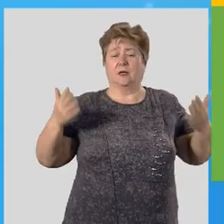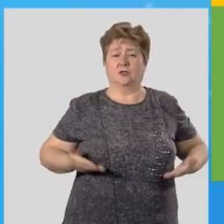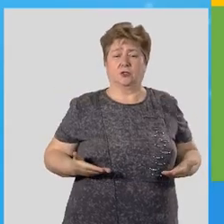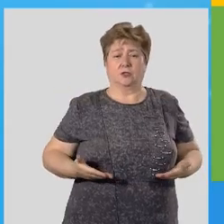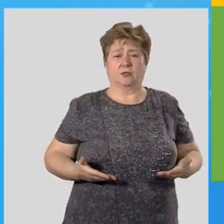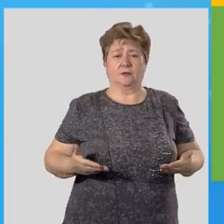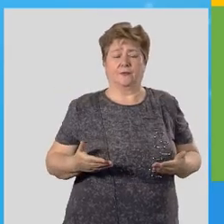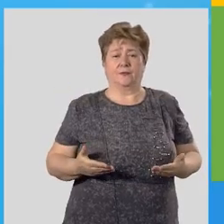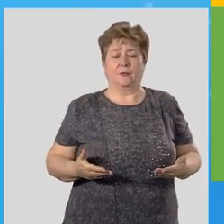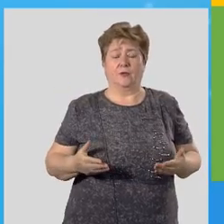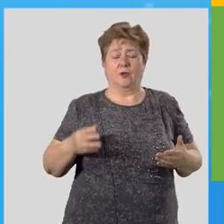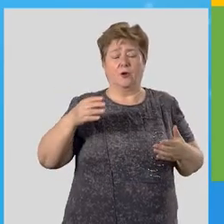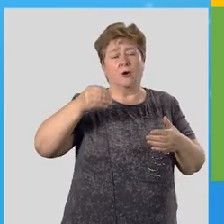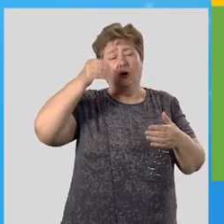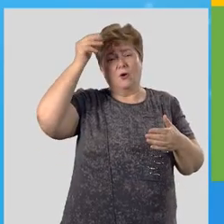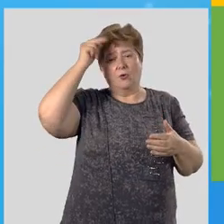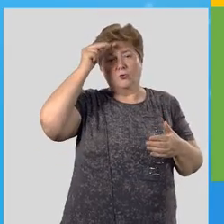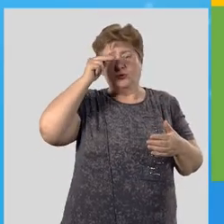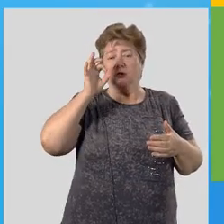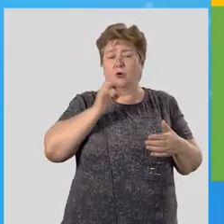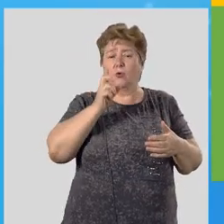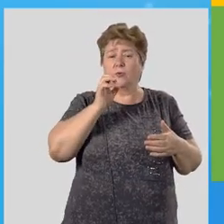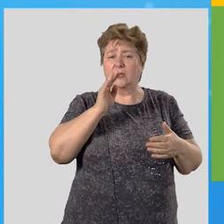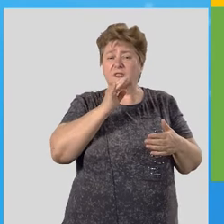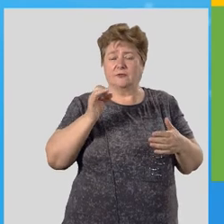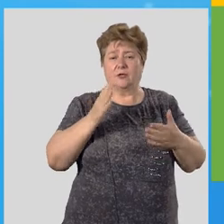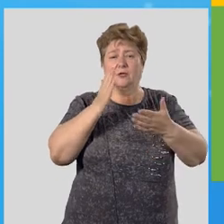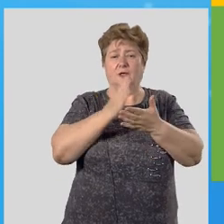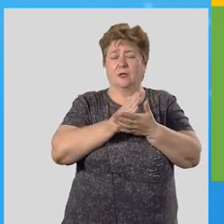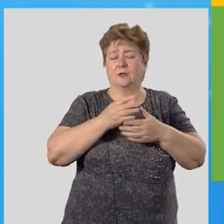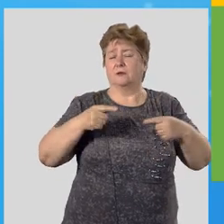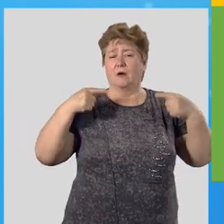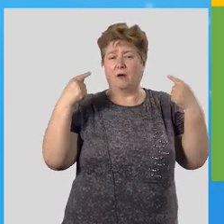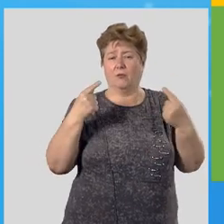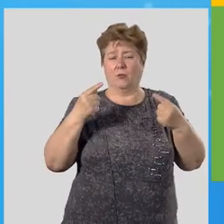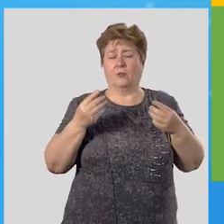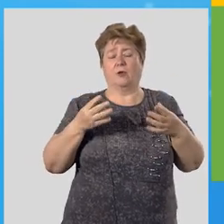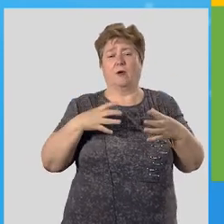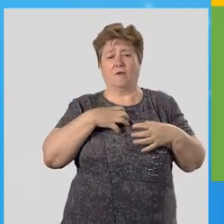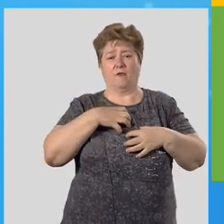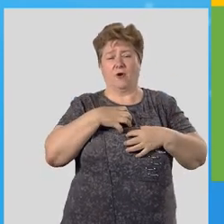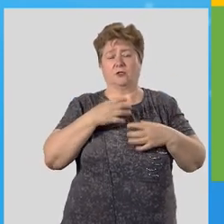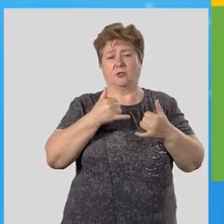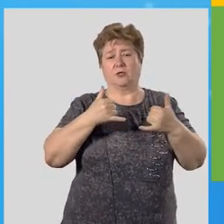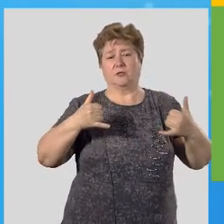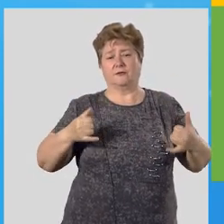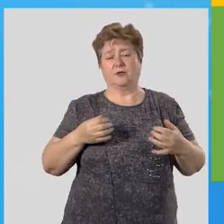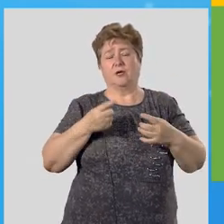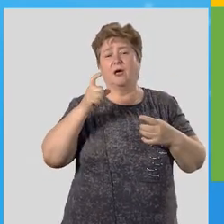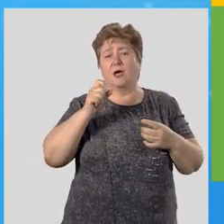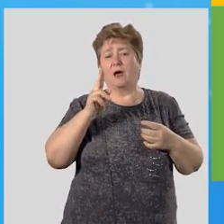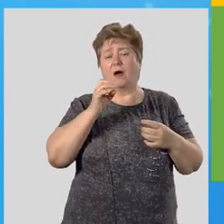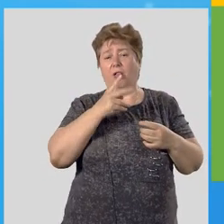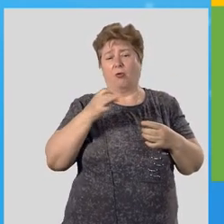обитания. Учение о биосфере имеет огромное значение для развития